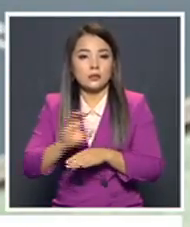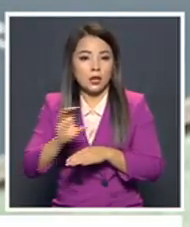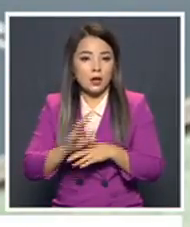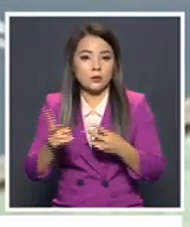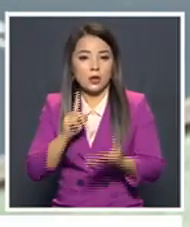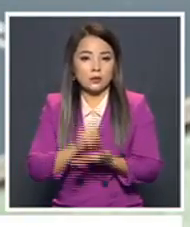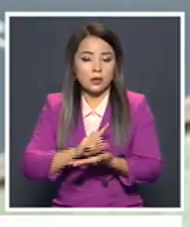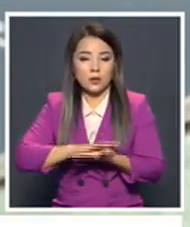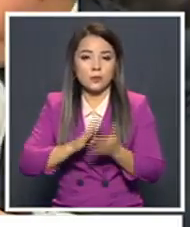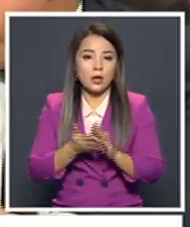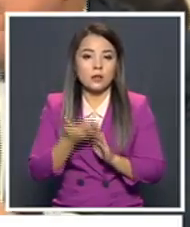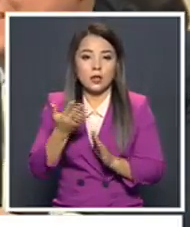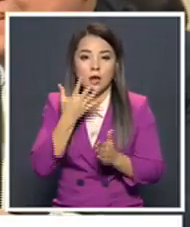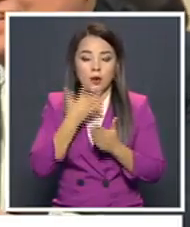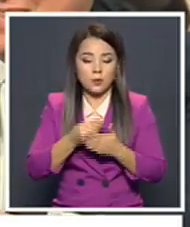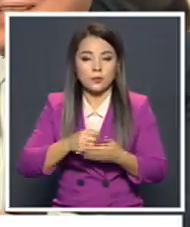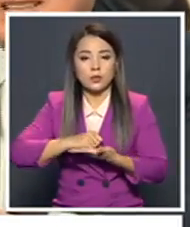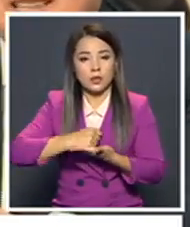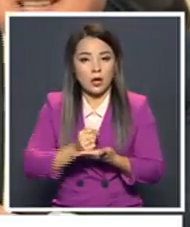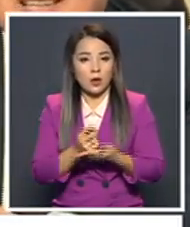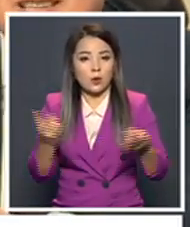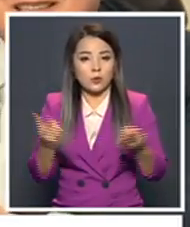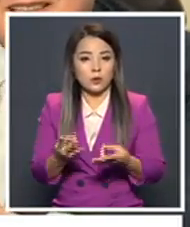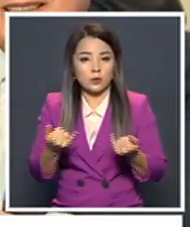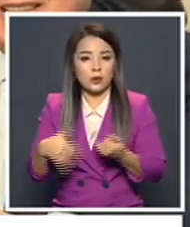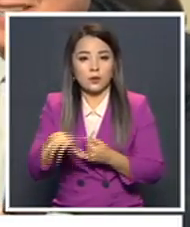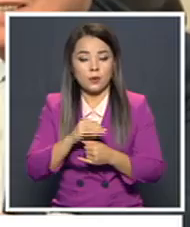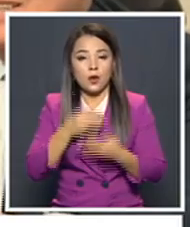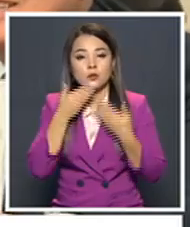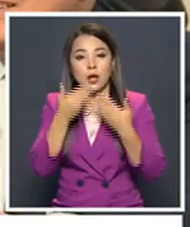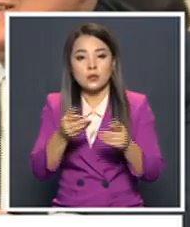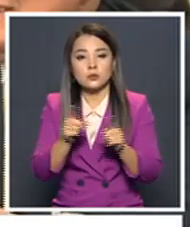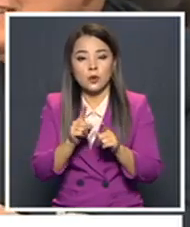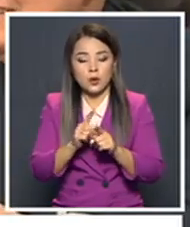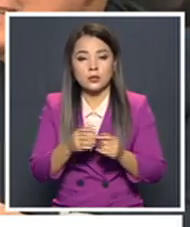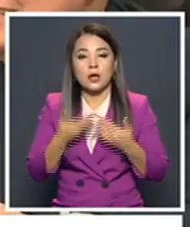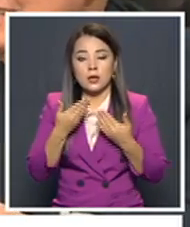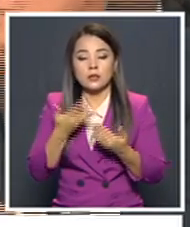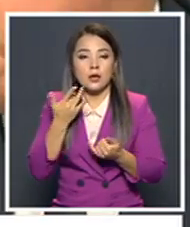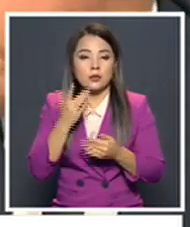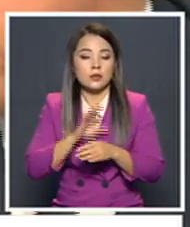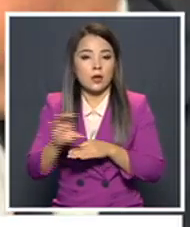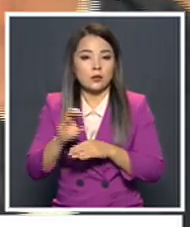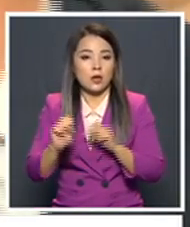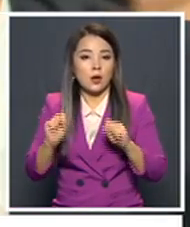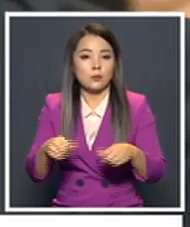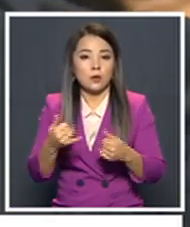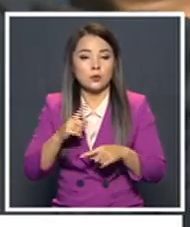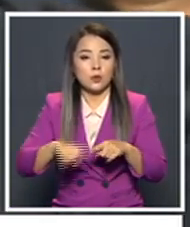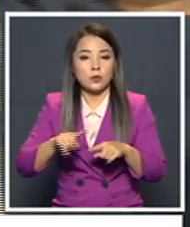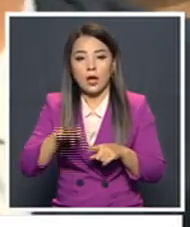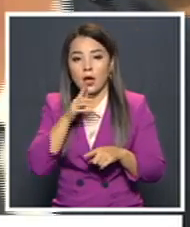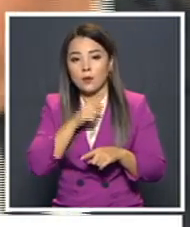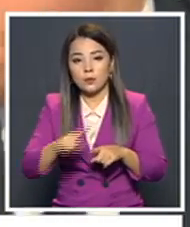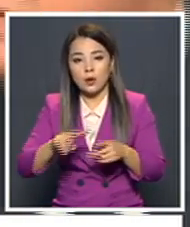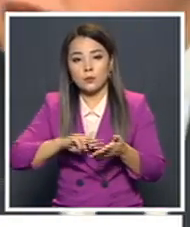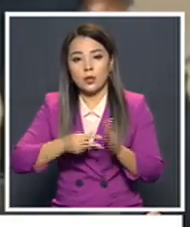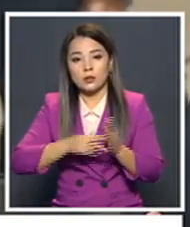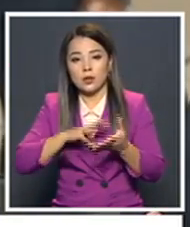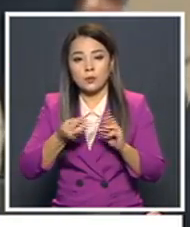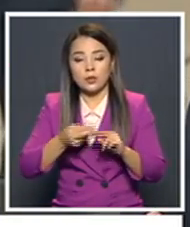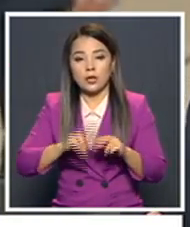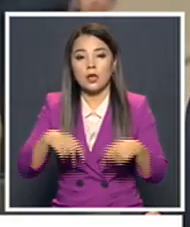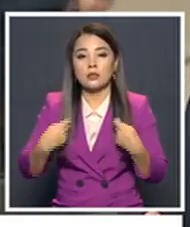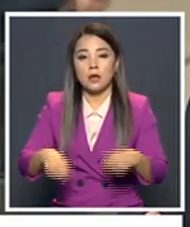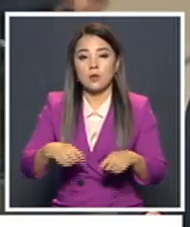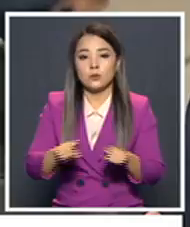тек тиісті тетік жоқ. Өнімдеріміздің қайсы шетелде сұранысқа ие? Экономикалық одақ осыған жуық арада талдау жүргізіп, тауарлар